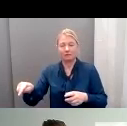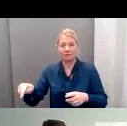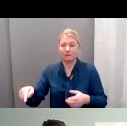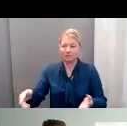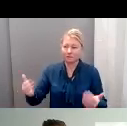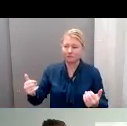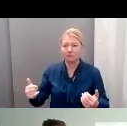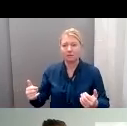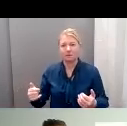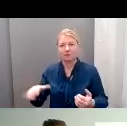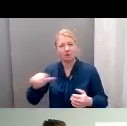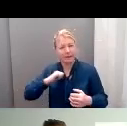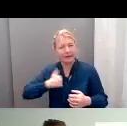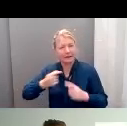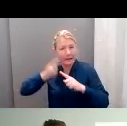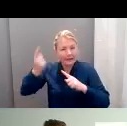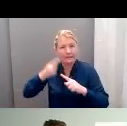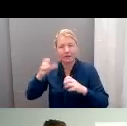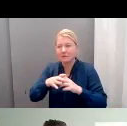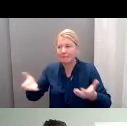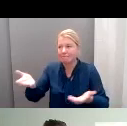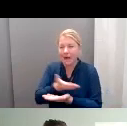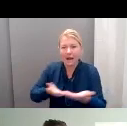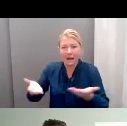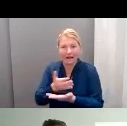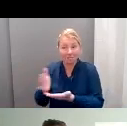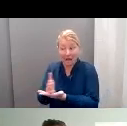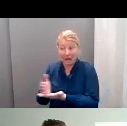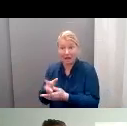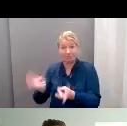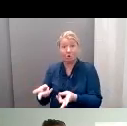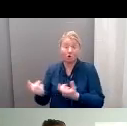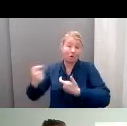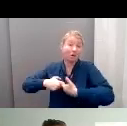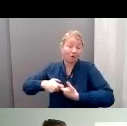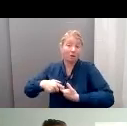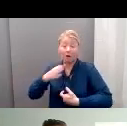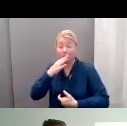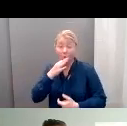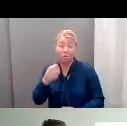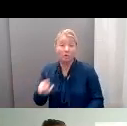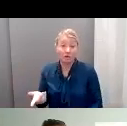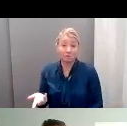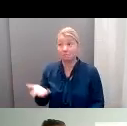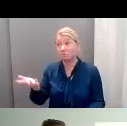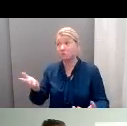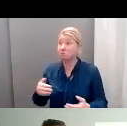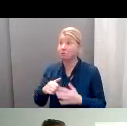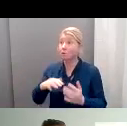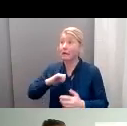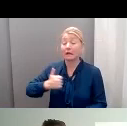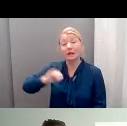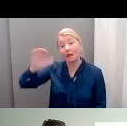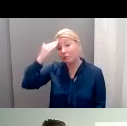egna initiativ och samverka kring frågorna utifrån jag har egna erfarenheter men också